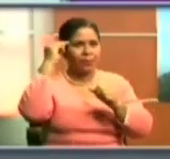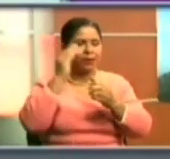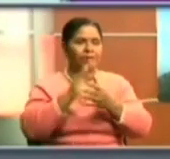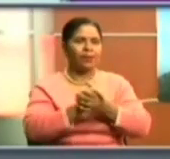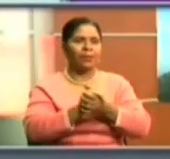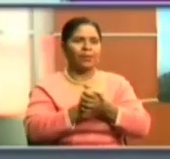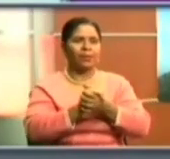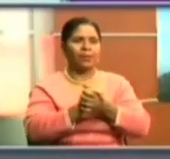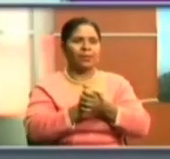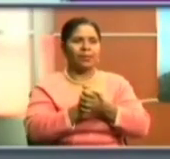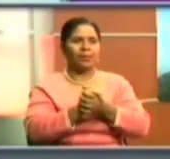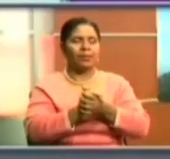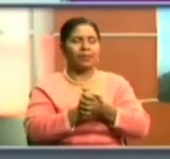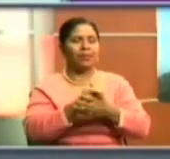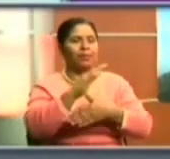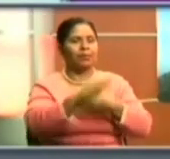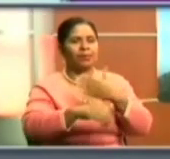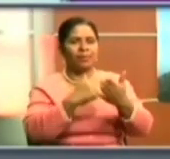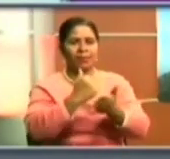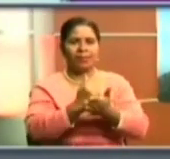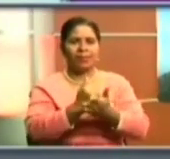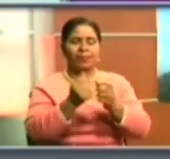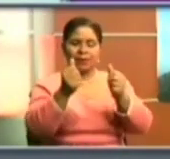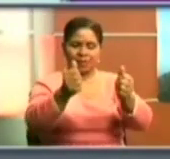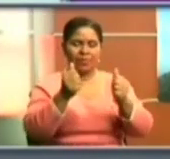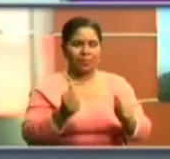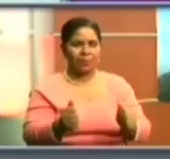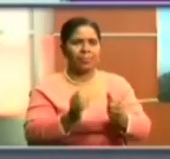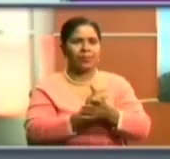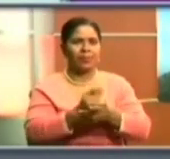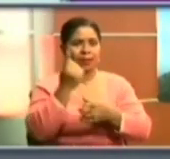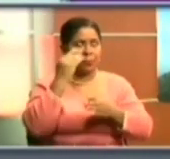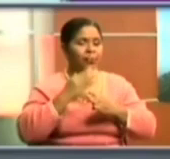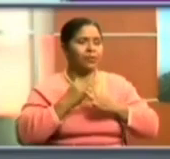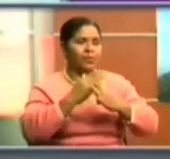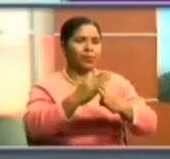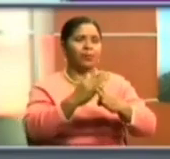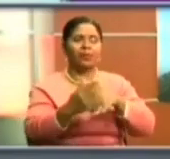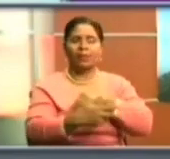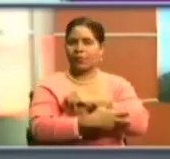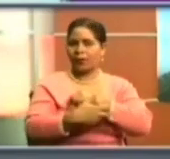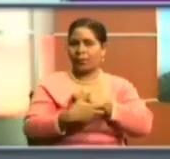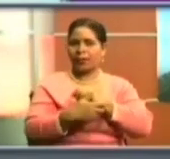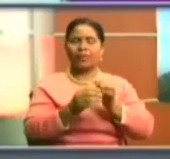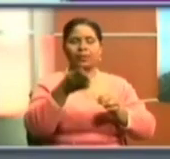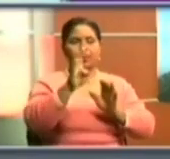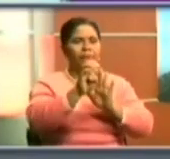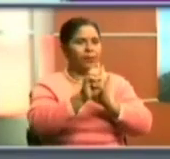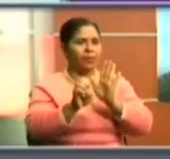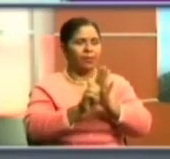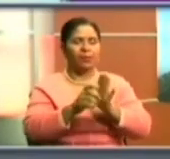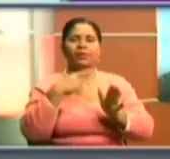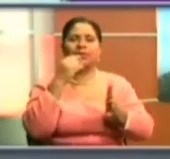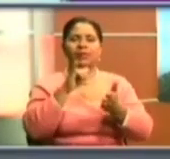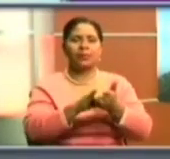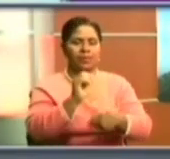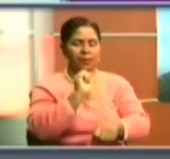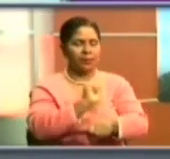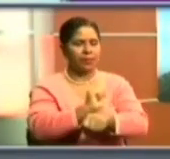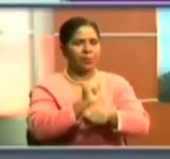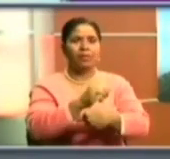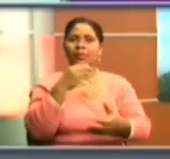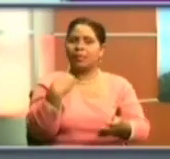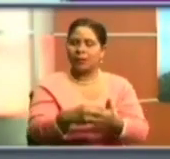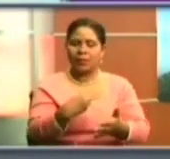Jovenel Moïse renouvelé engagement administration là pour combattre corruption. Chef l'État a souligné le travail pour